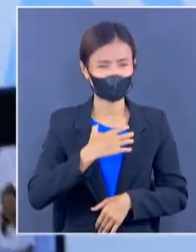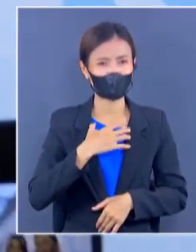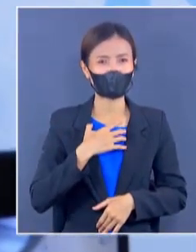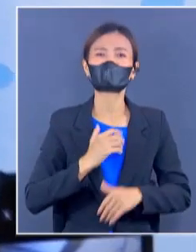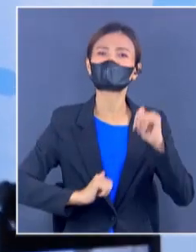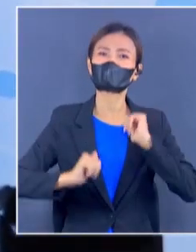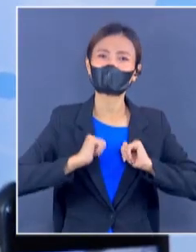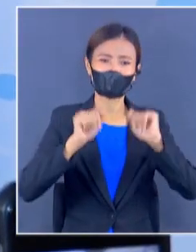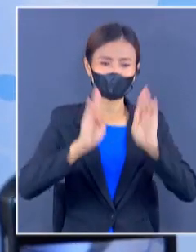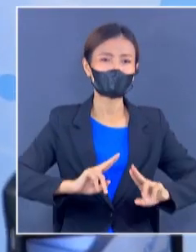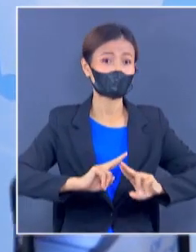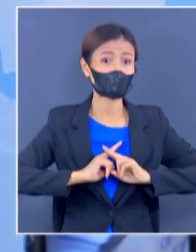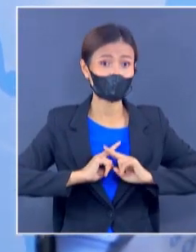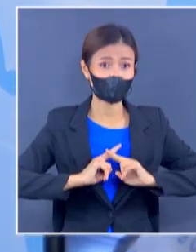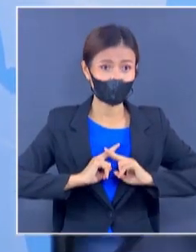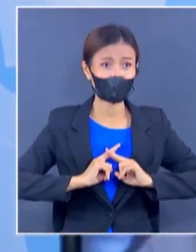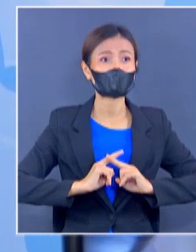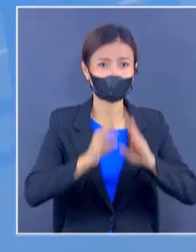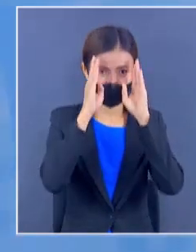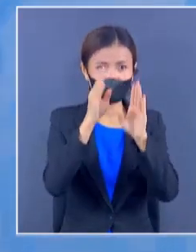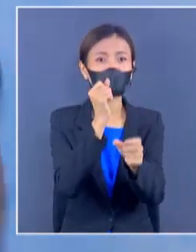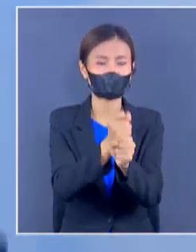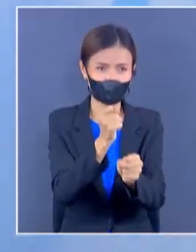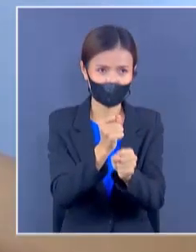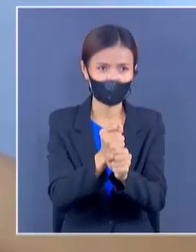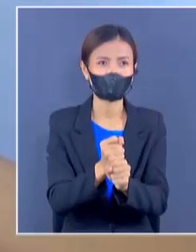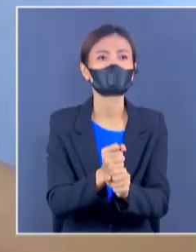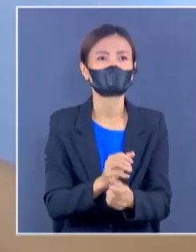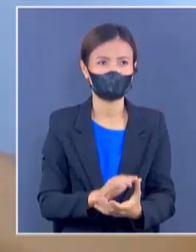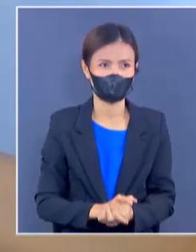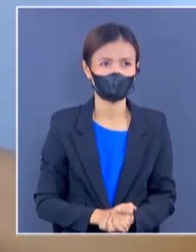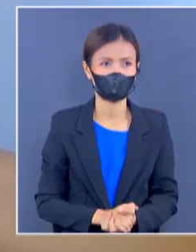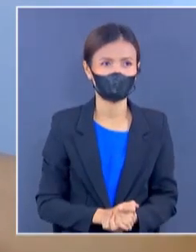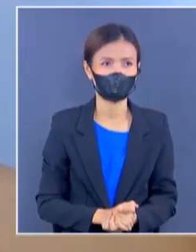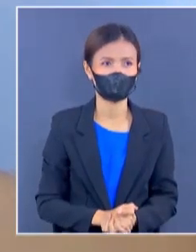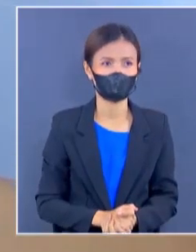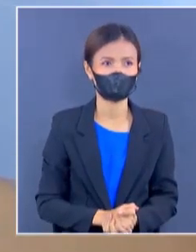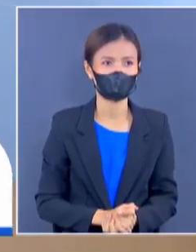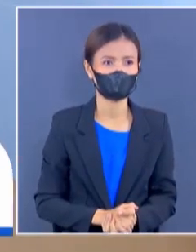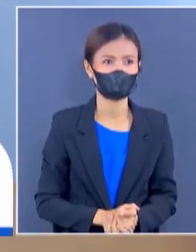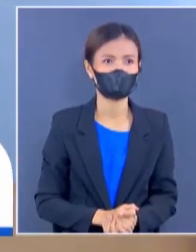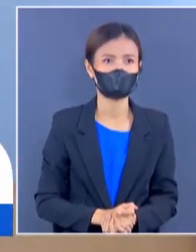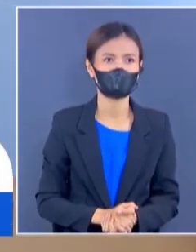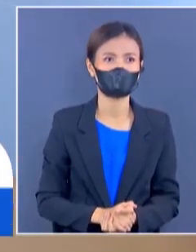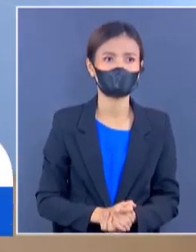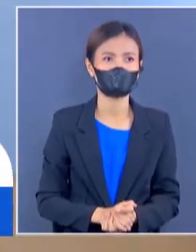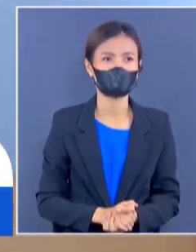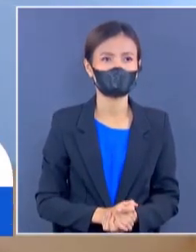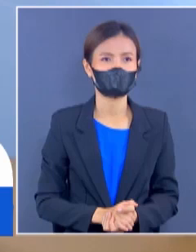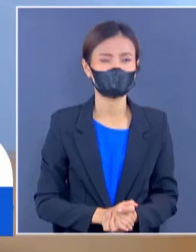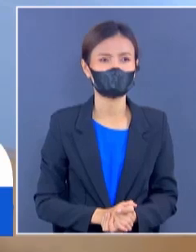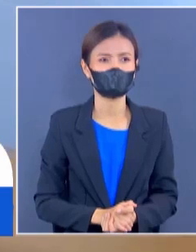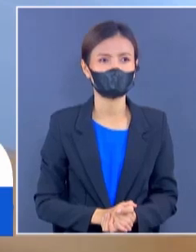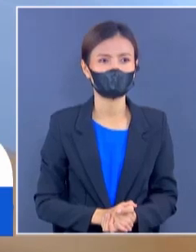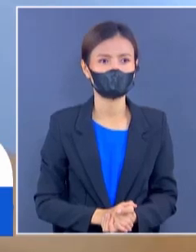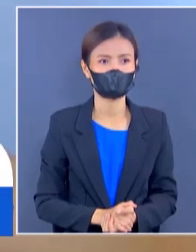ะไปฟังเสียงของนนนี่และพี่แอนซิเรียมกันหน่อยค่ะ ดันมาตั้งนานแล้วค่ะก็เลยเหมือนแบบ ชินมาก